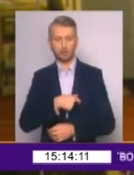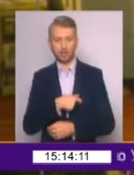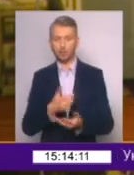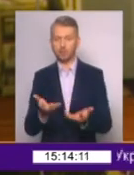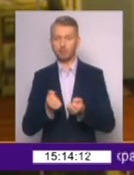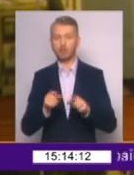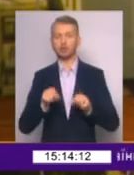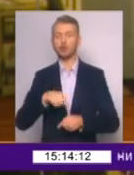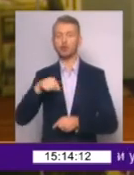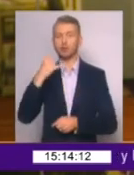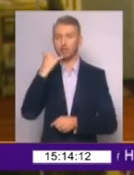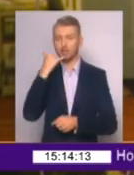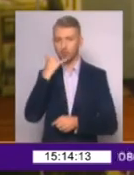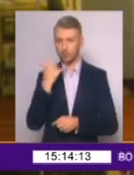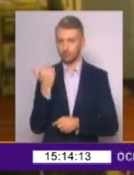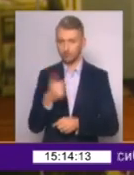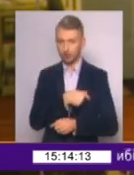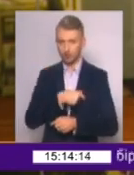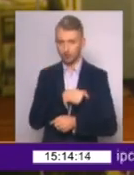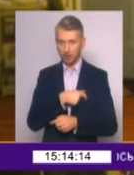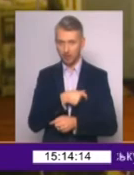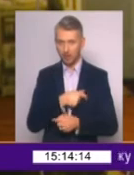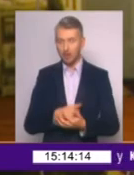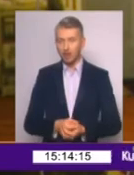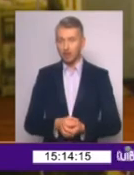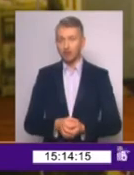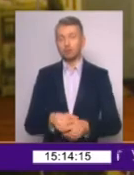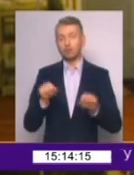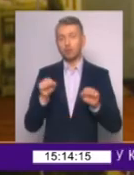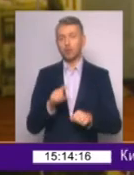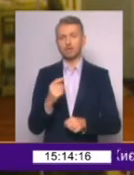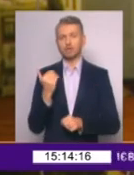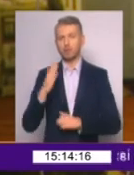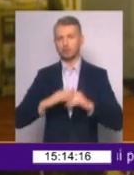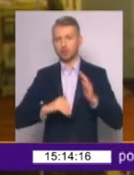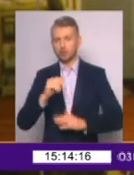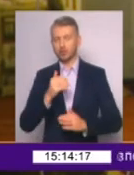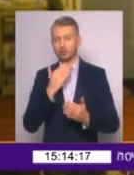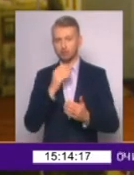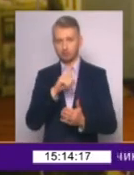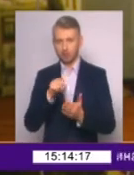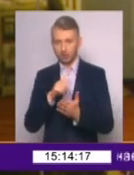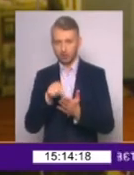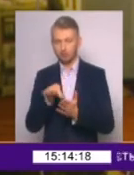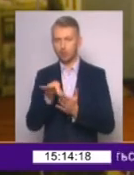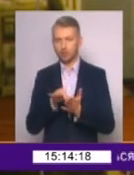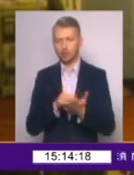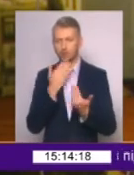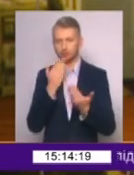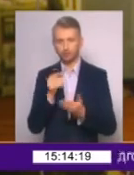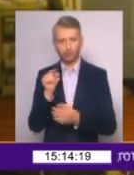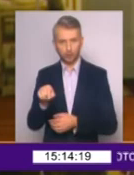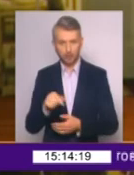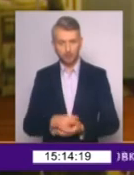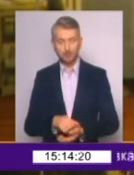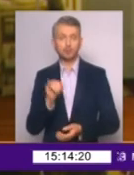також номер телефону приймальні депутата пана Михайла Іщенка. Можете з вашими практичними зверненнями одразу їх адресувати і туди.